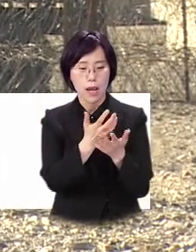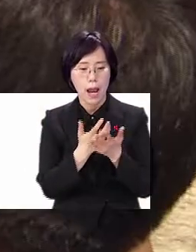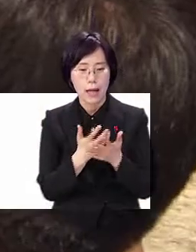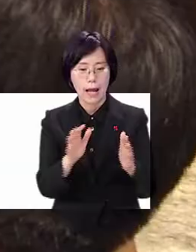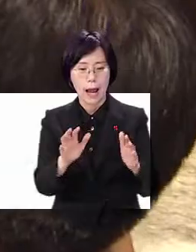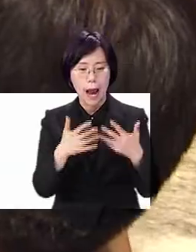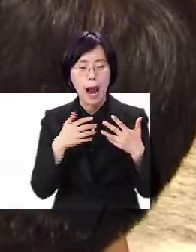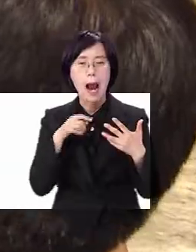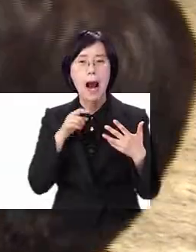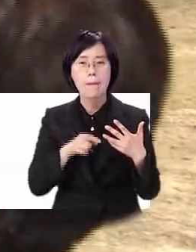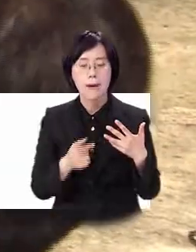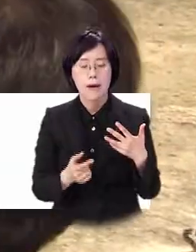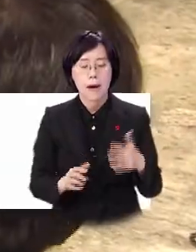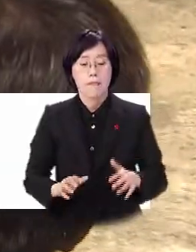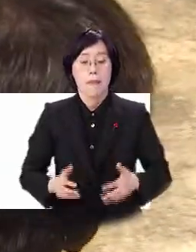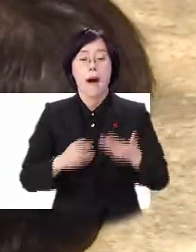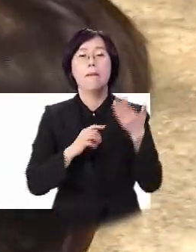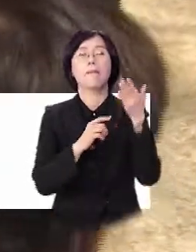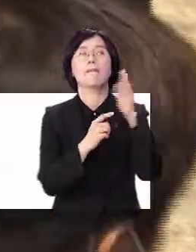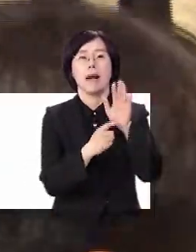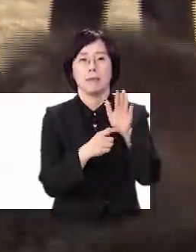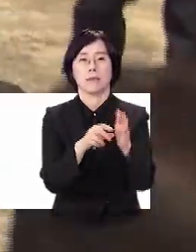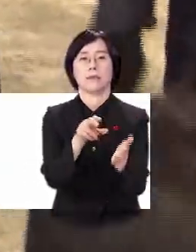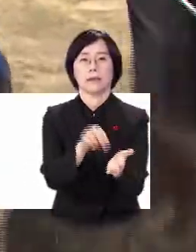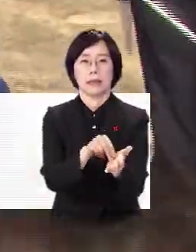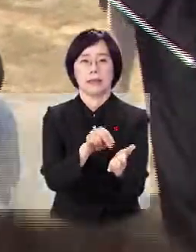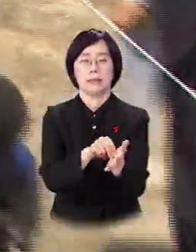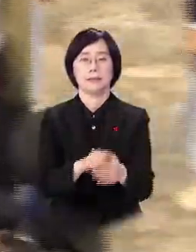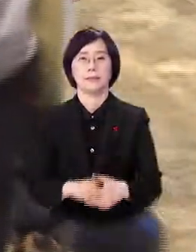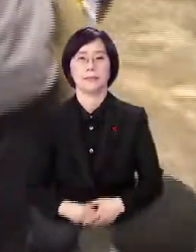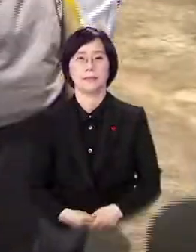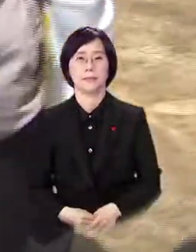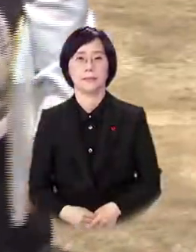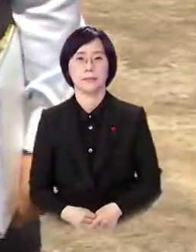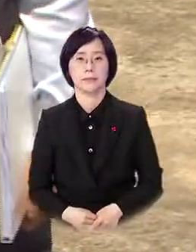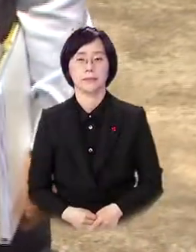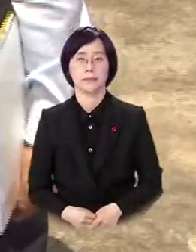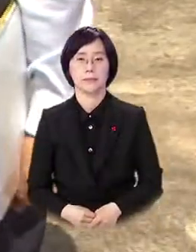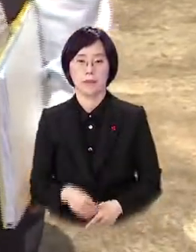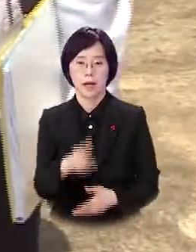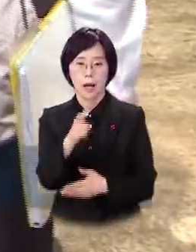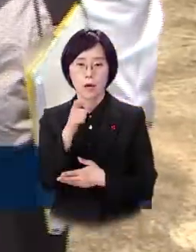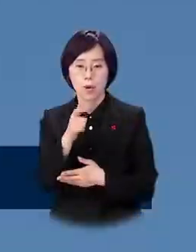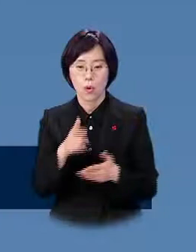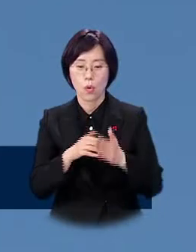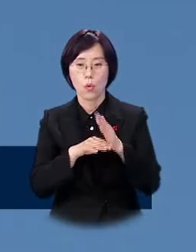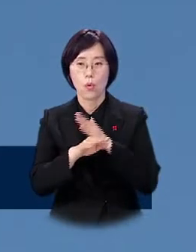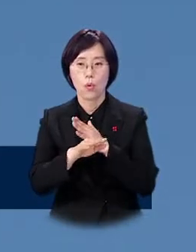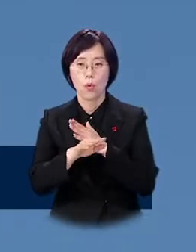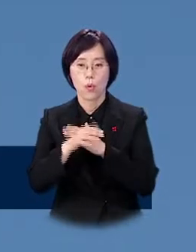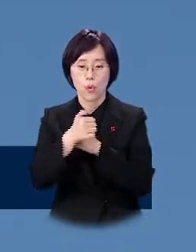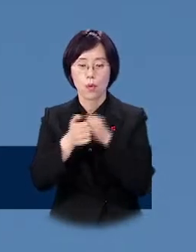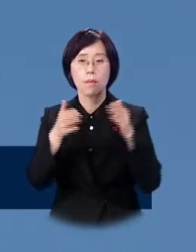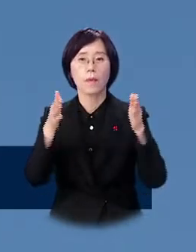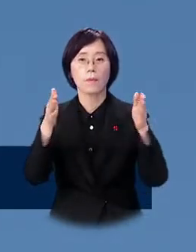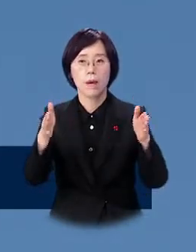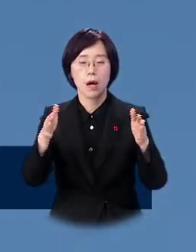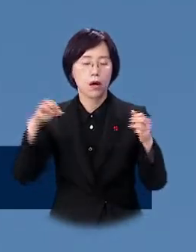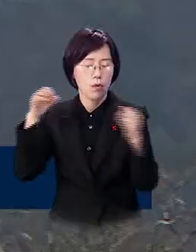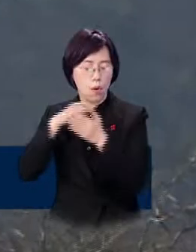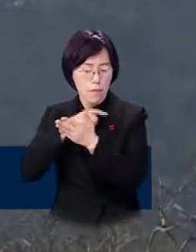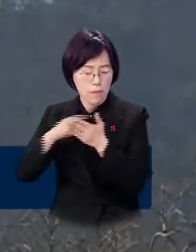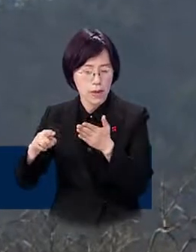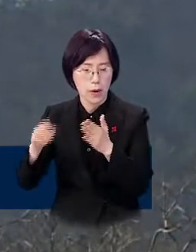잠정 합의를 섣불리 발표했다는 지적이 나오고 있습니다. 사격장 조성 후 50여 년 만에 소음